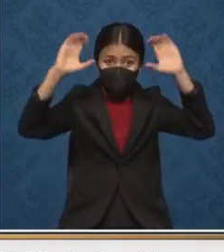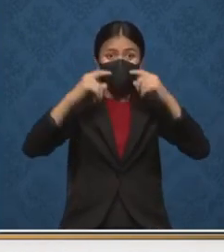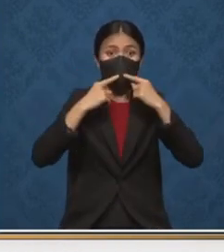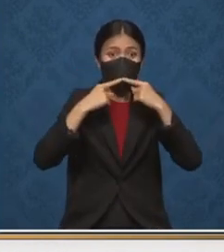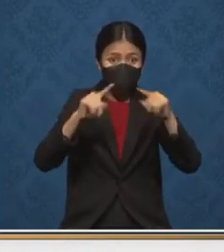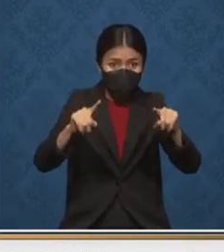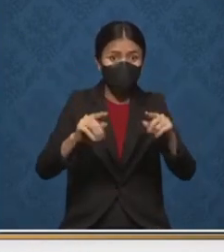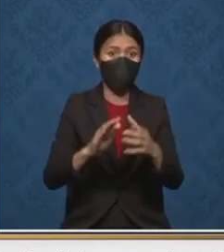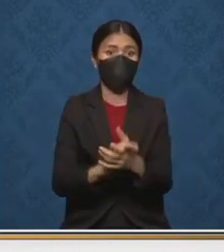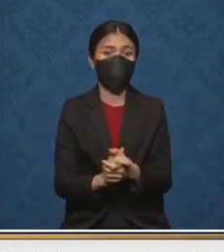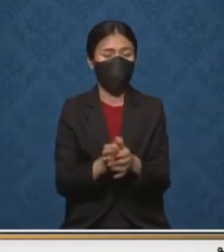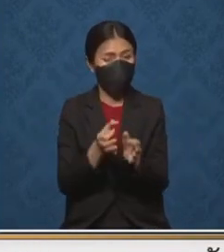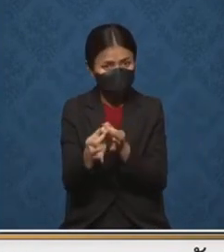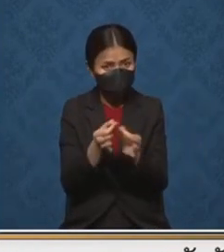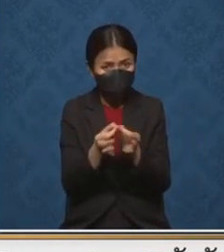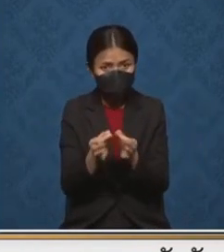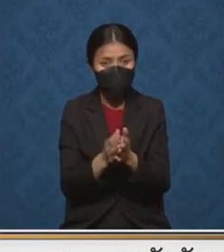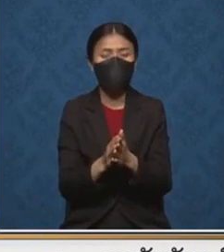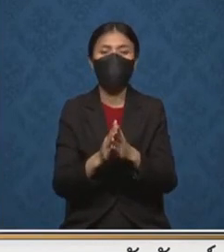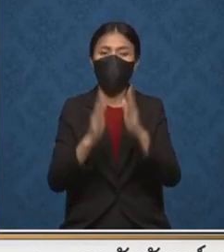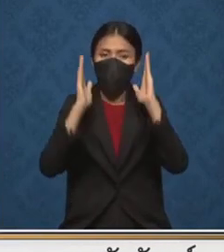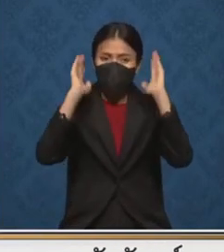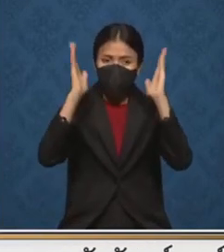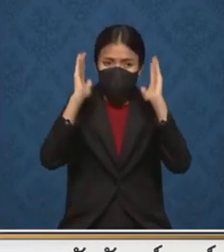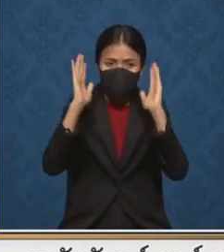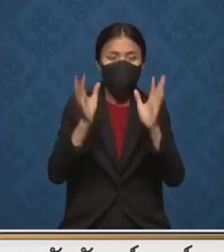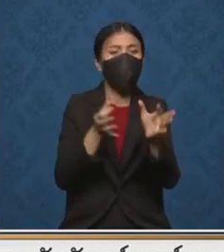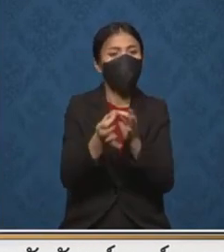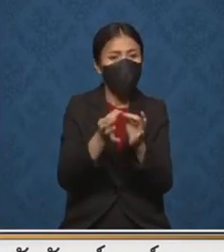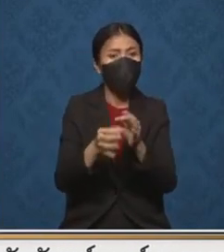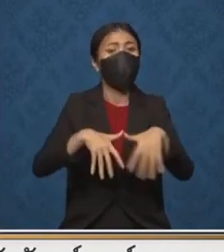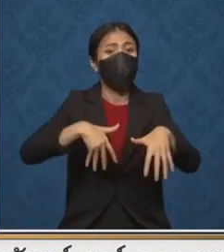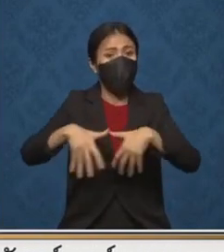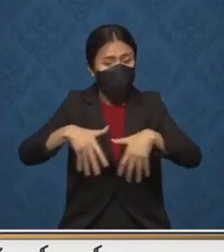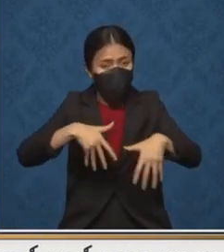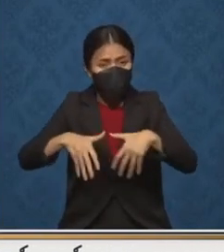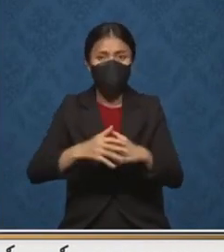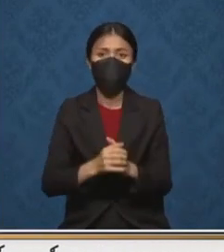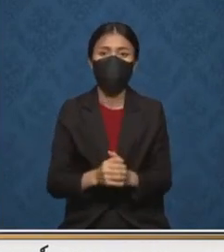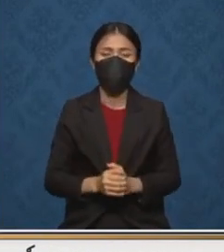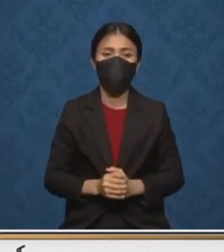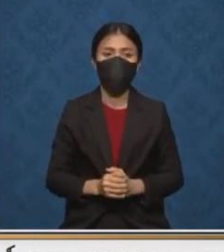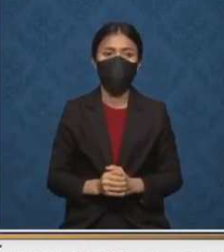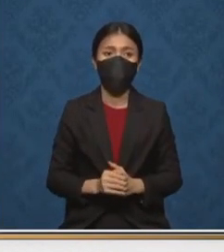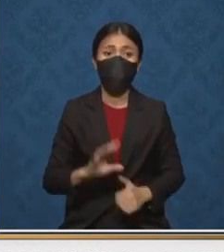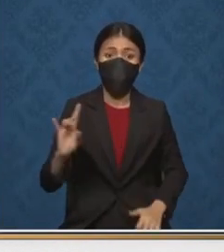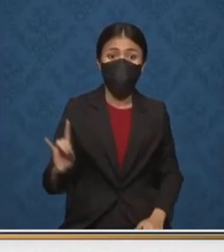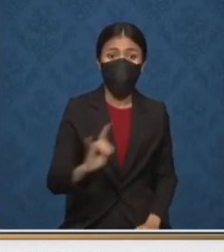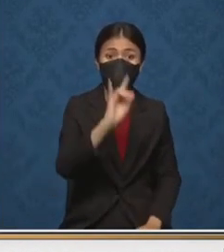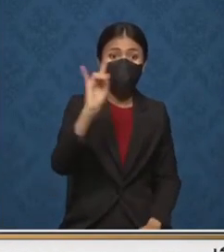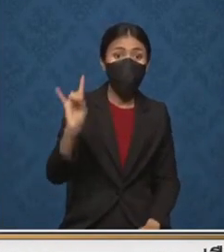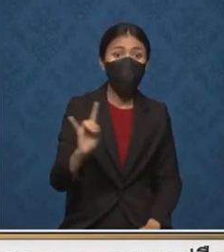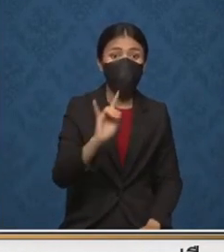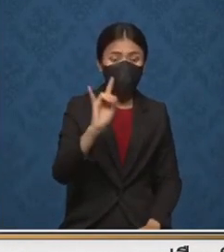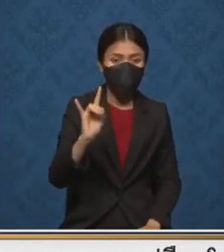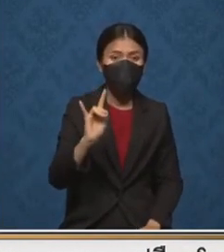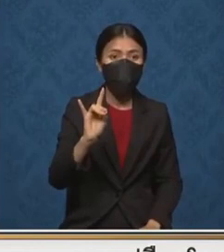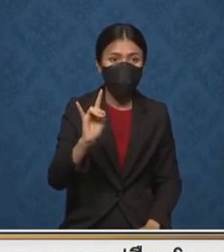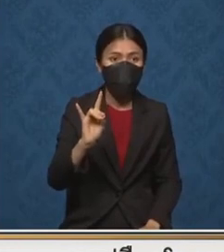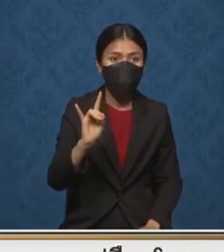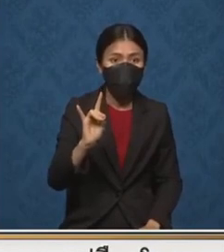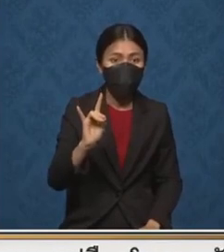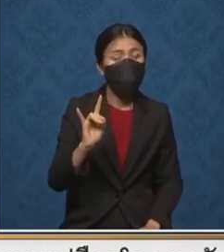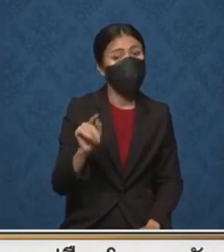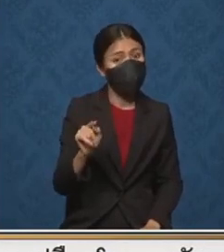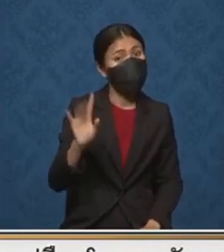ได้เข้าใจคะและก็ให้ยืนยันอย่างชัดเจนว่าสัดส่วนหนึ่งที่เกินครอบครัว